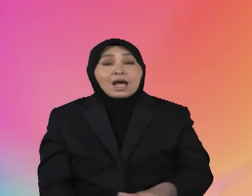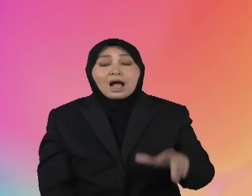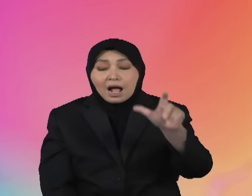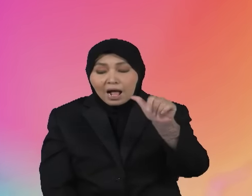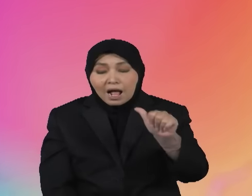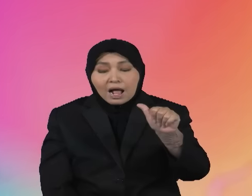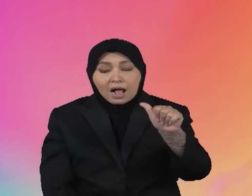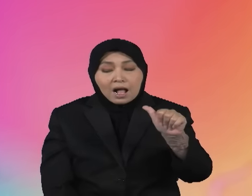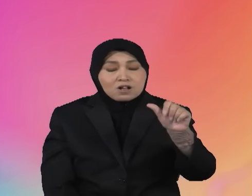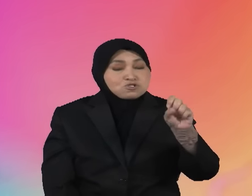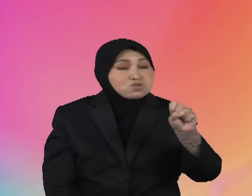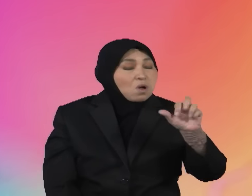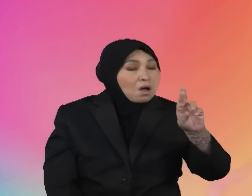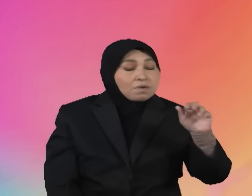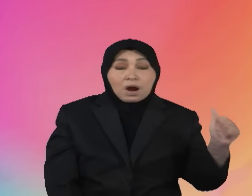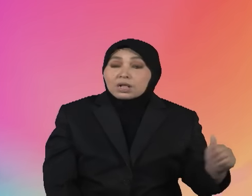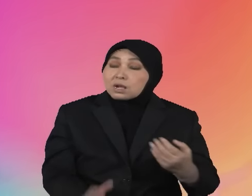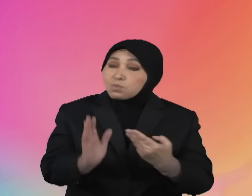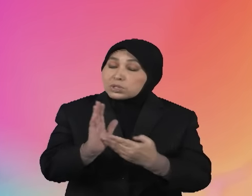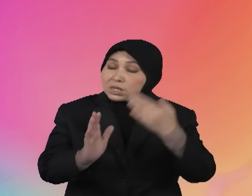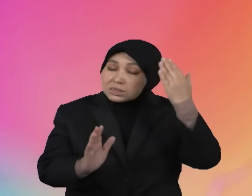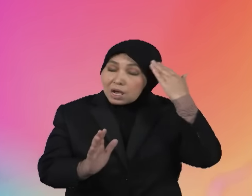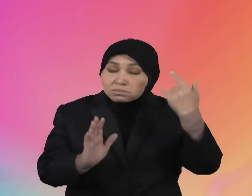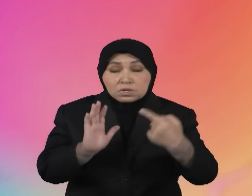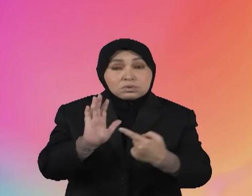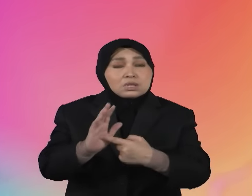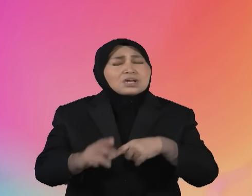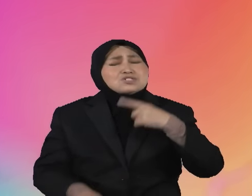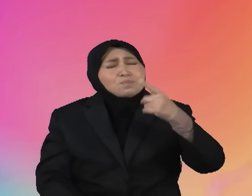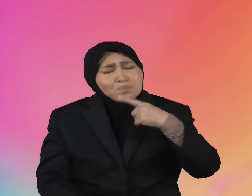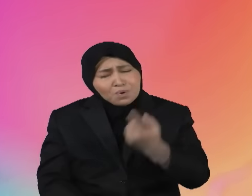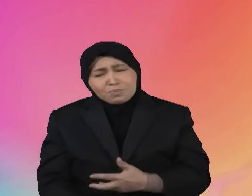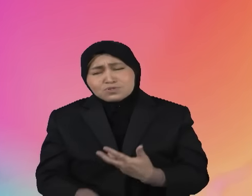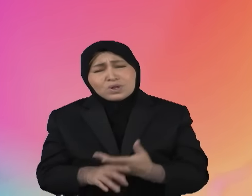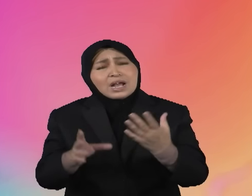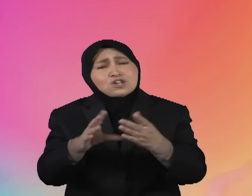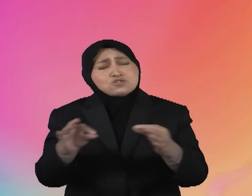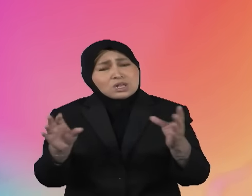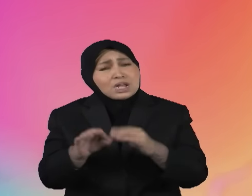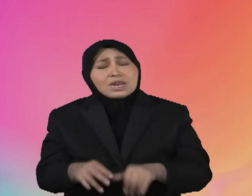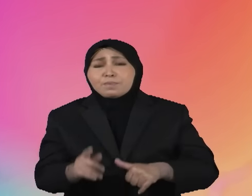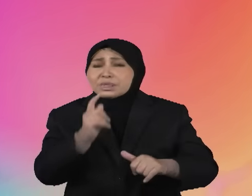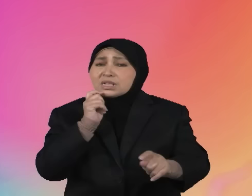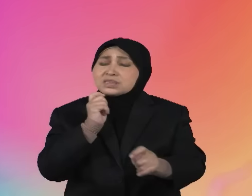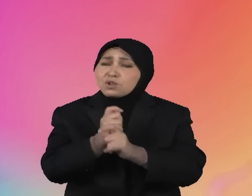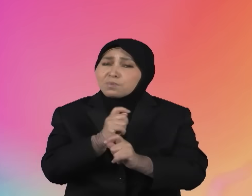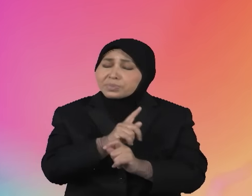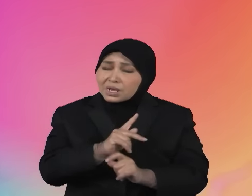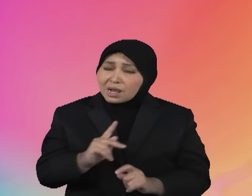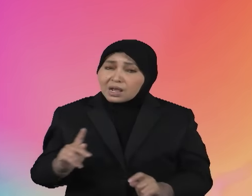athara, terbukti, tahu, diperlihatkan. Nak sebut pun susah agaknya. Nak ceritanya, nak menentukan